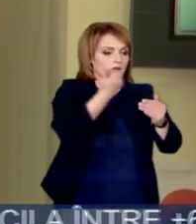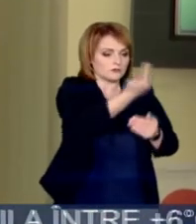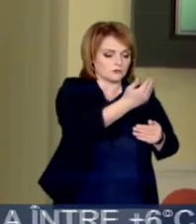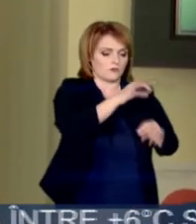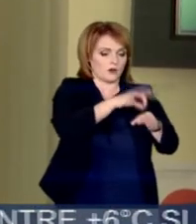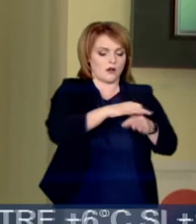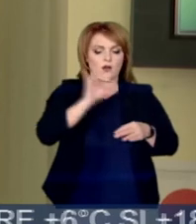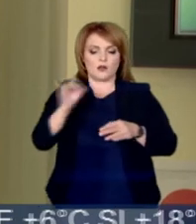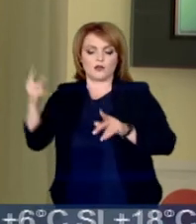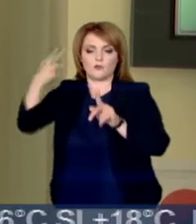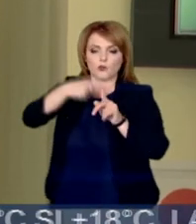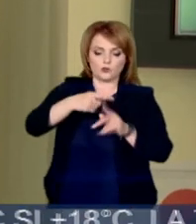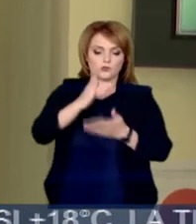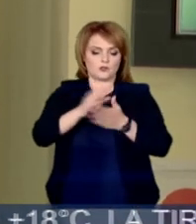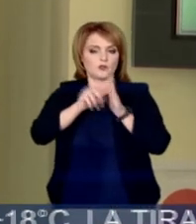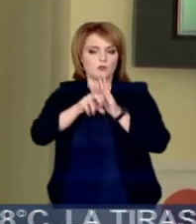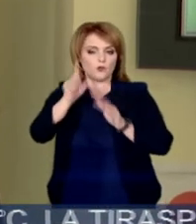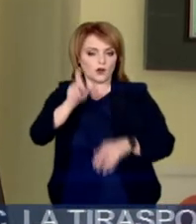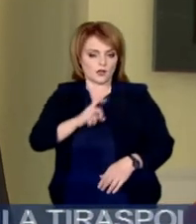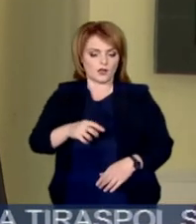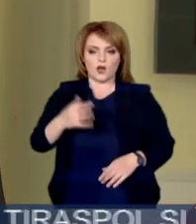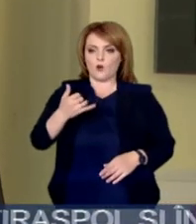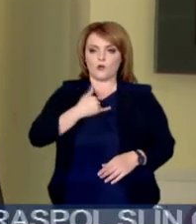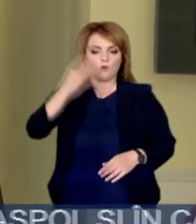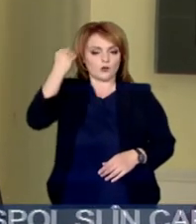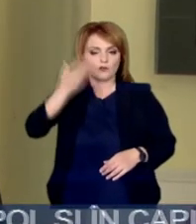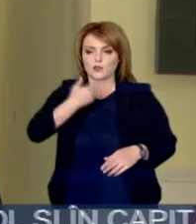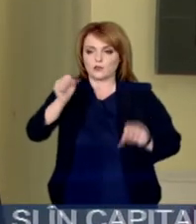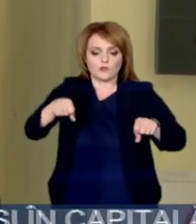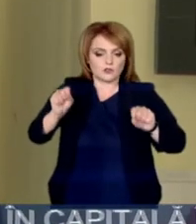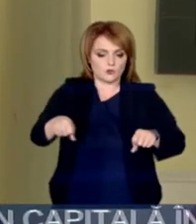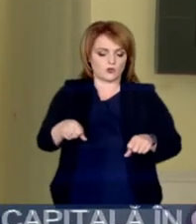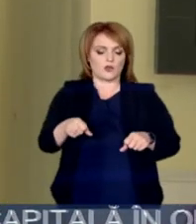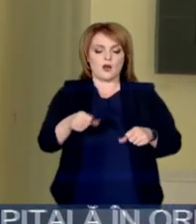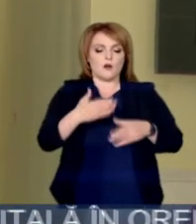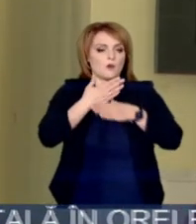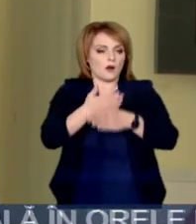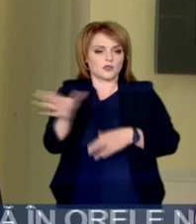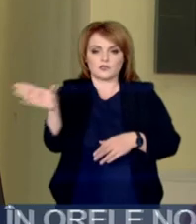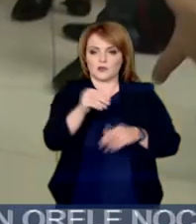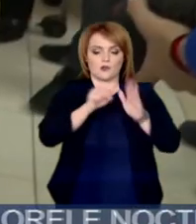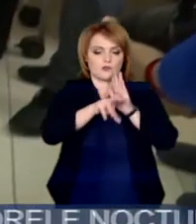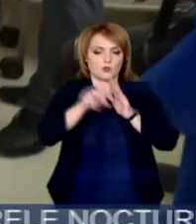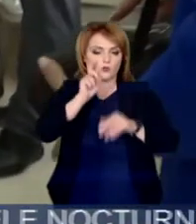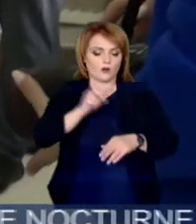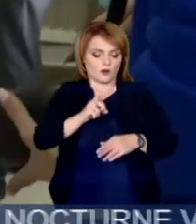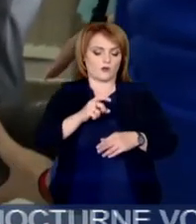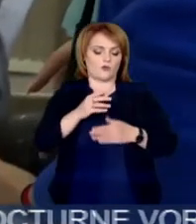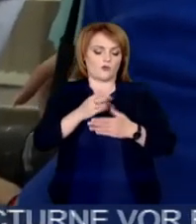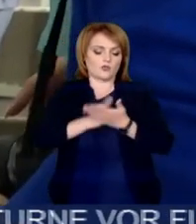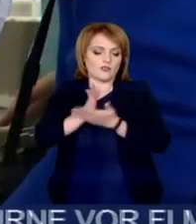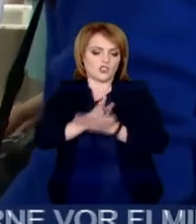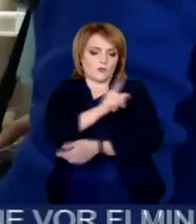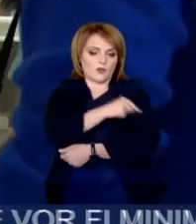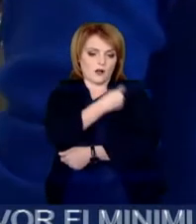asigura toți refugiații ucraineni cu servicii medicale. Din acest